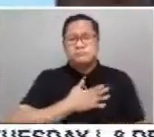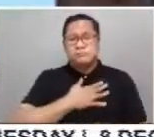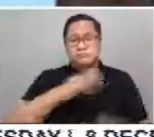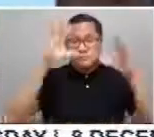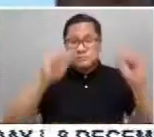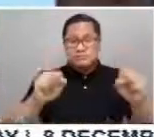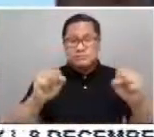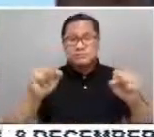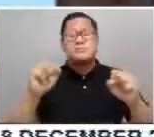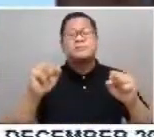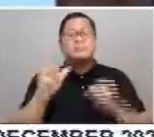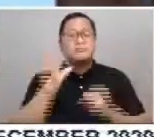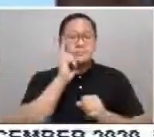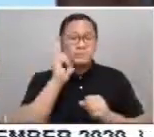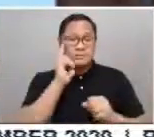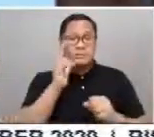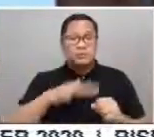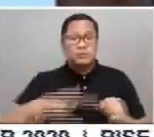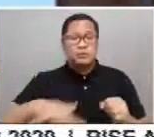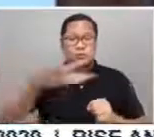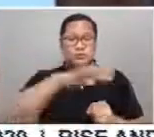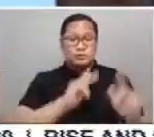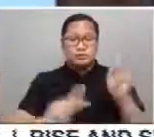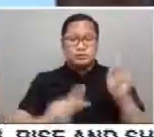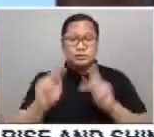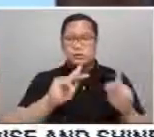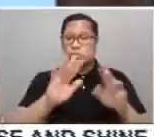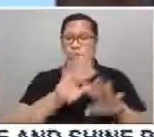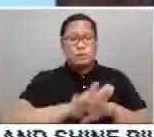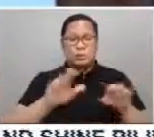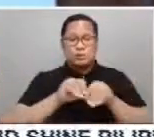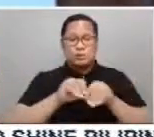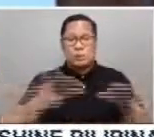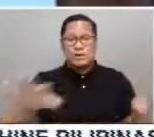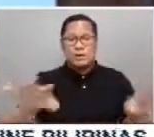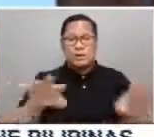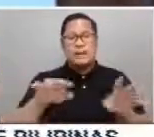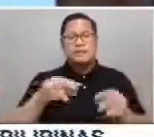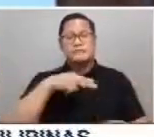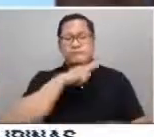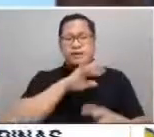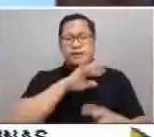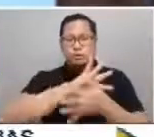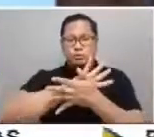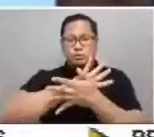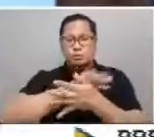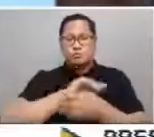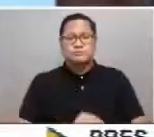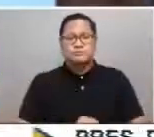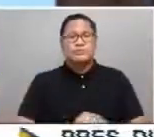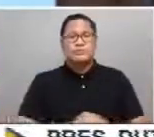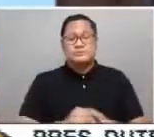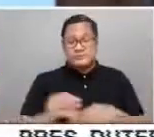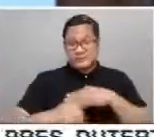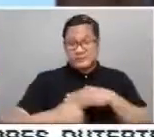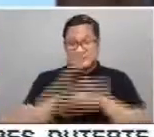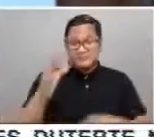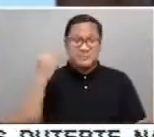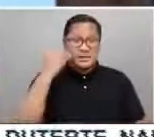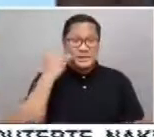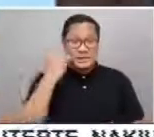saying sorry that there will be a curtailment of so many things that you have been used